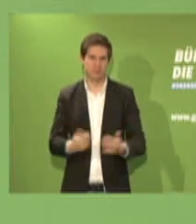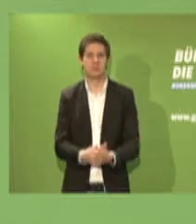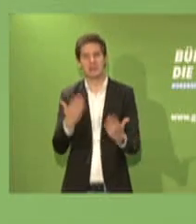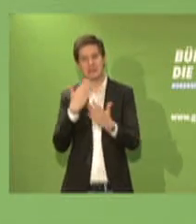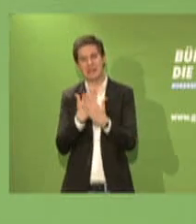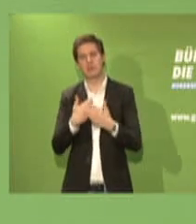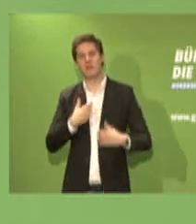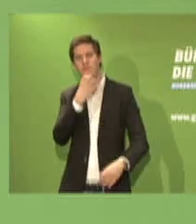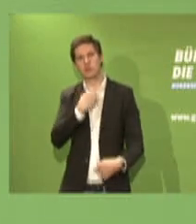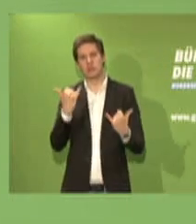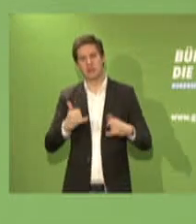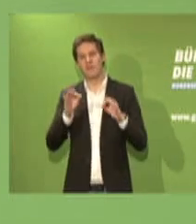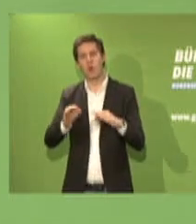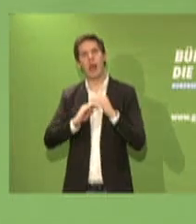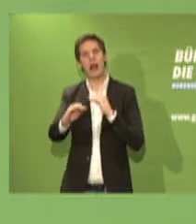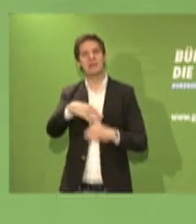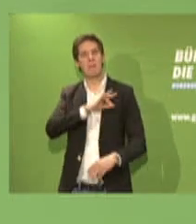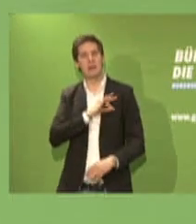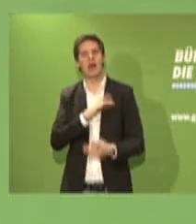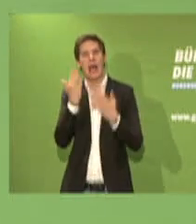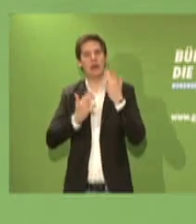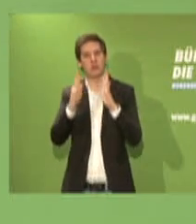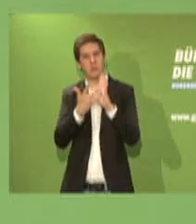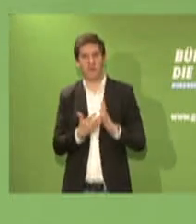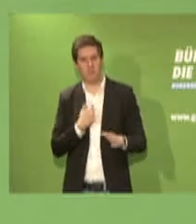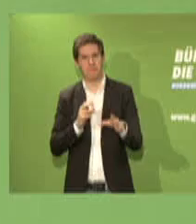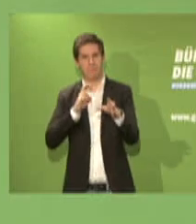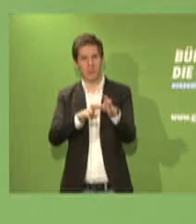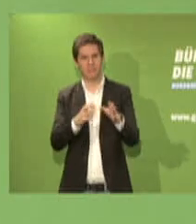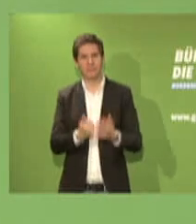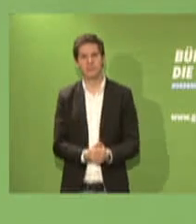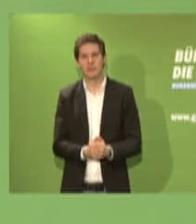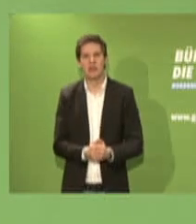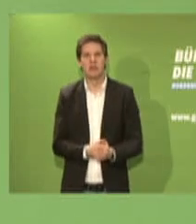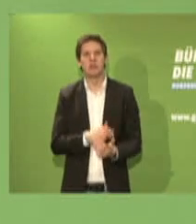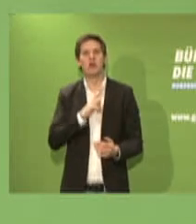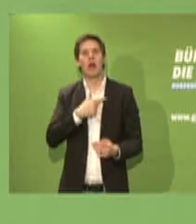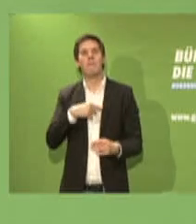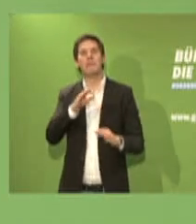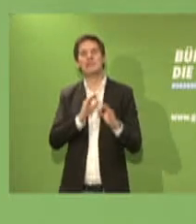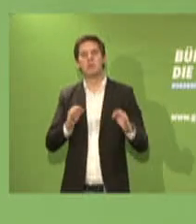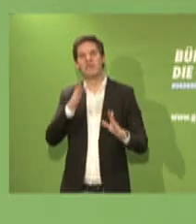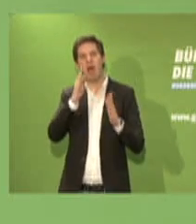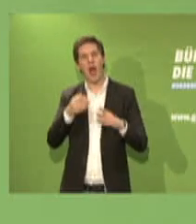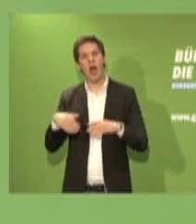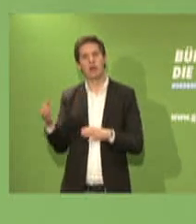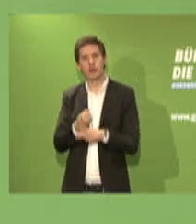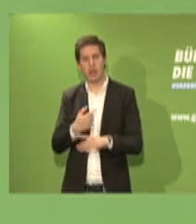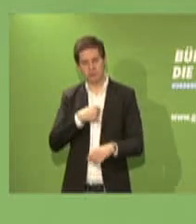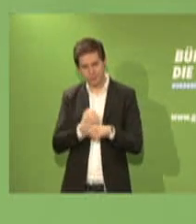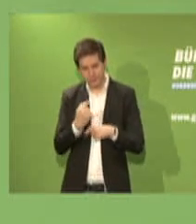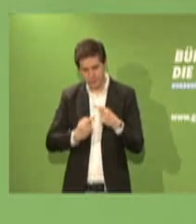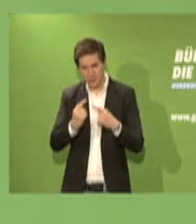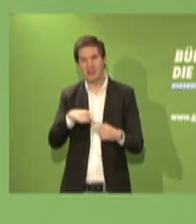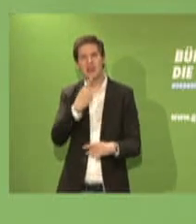die Landespartei einsetzen. Ich wurde zum Sozialversicherungsfachangestellten ausgebildet und besuchte 2 Weiterbildungen zum Gesundheits-